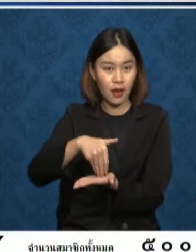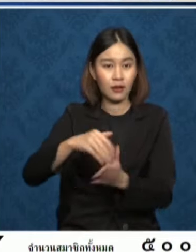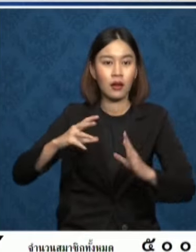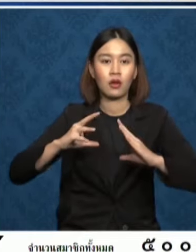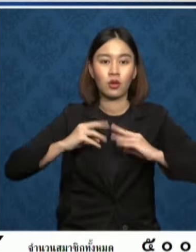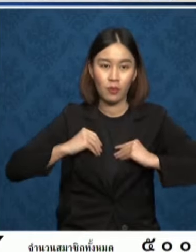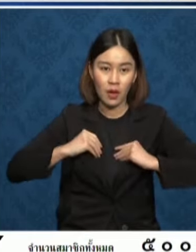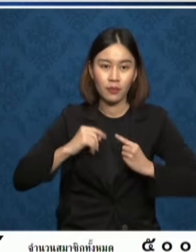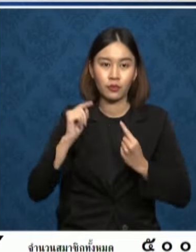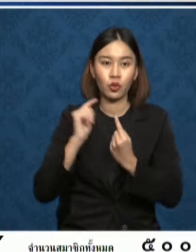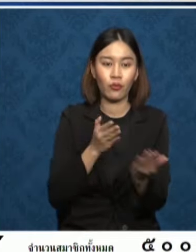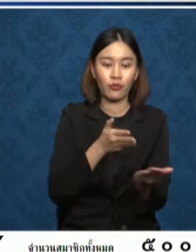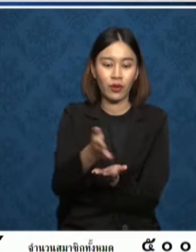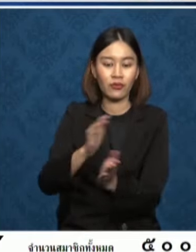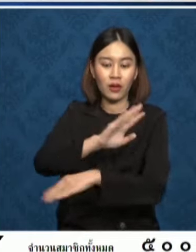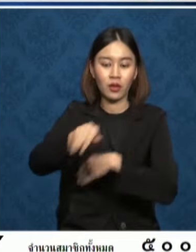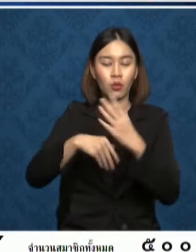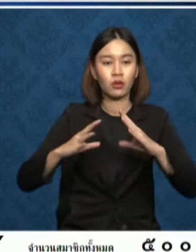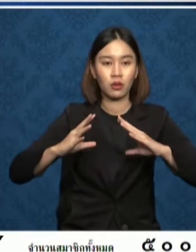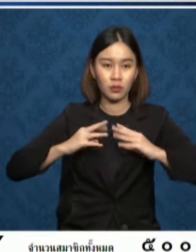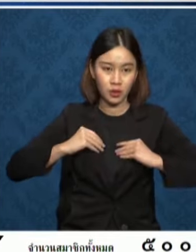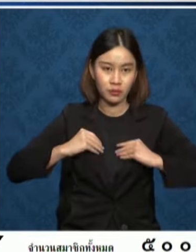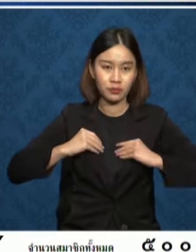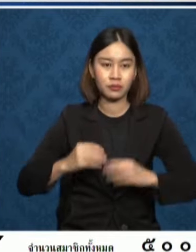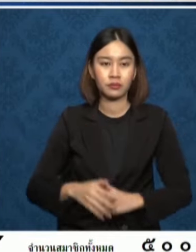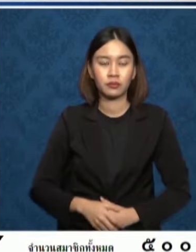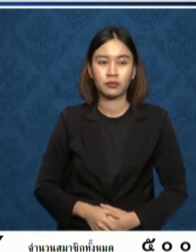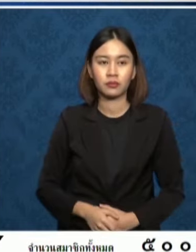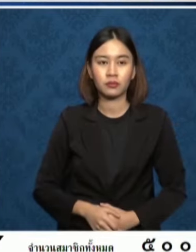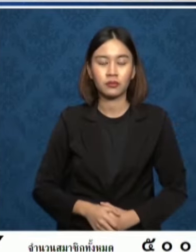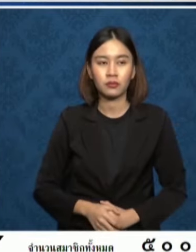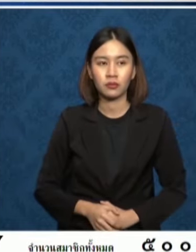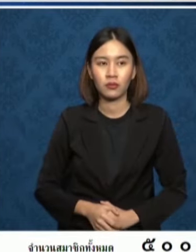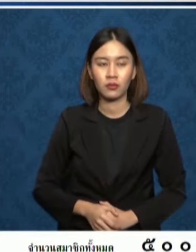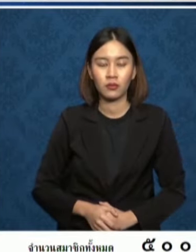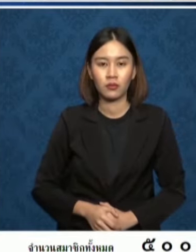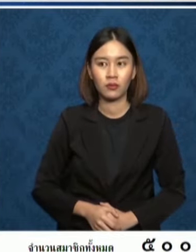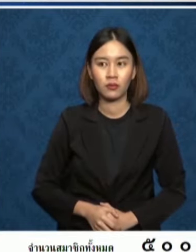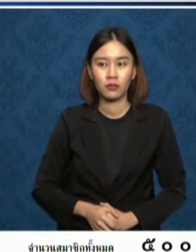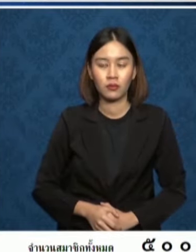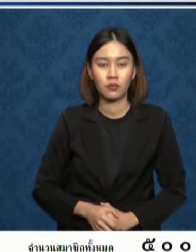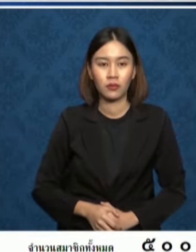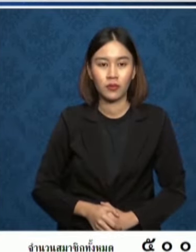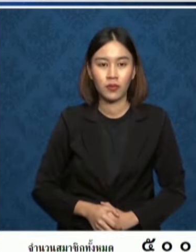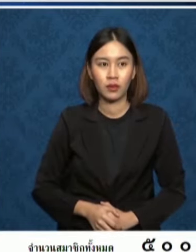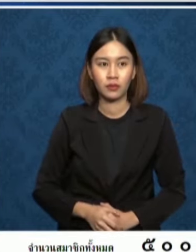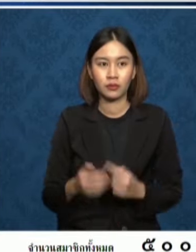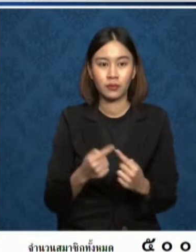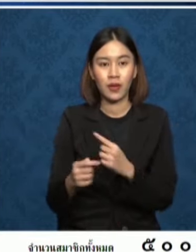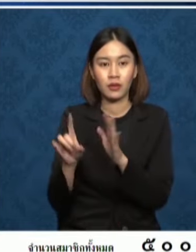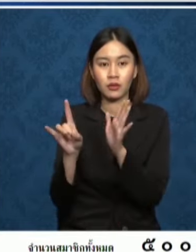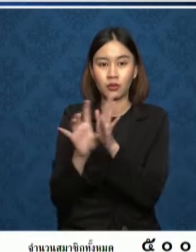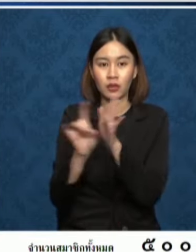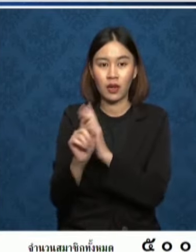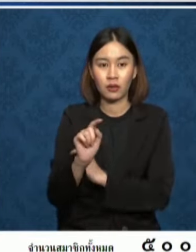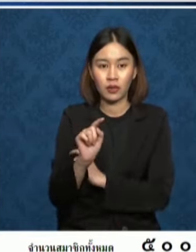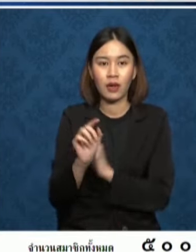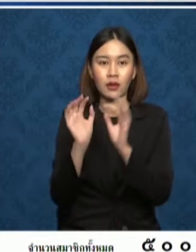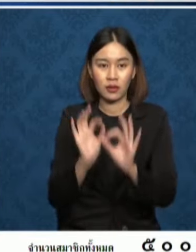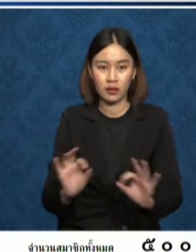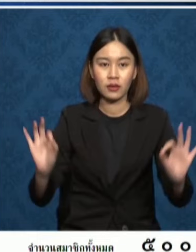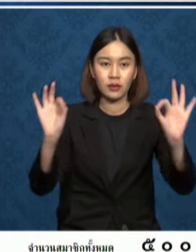ยอมรับจากทุกฝั่งฝ่ายนะครับประการสุดท้ายและก็เป็น